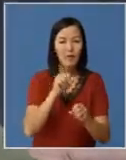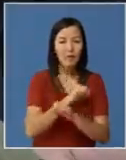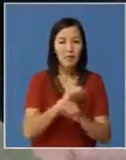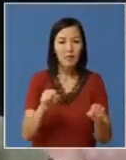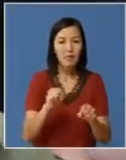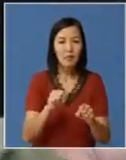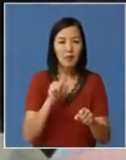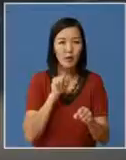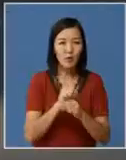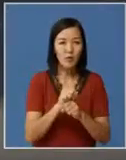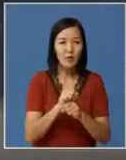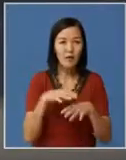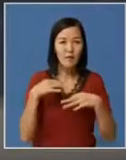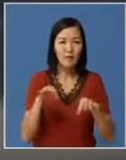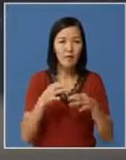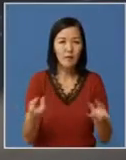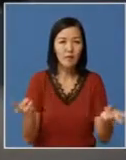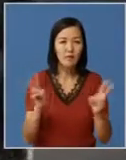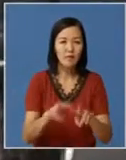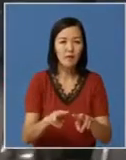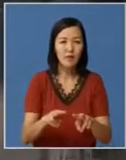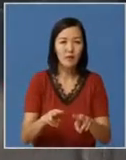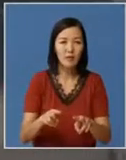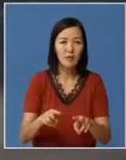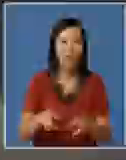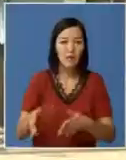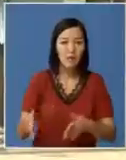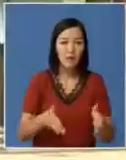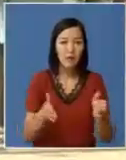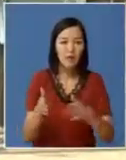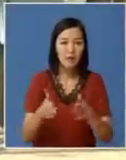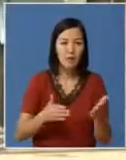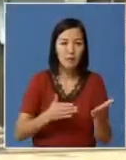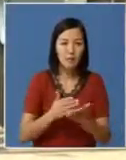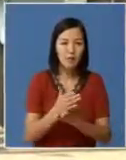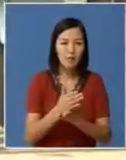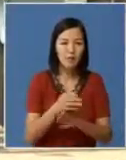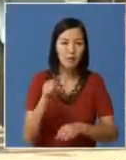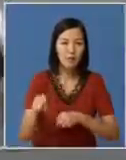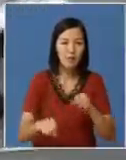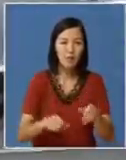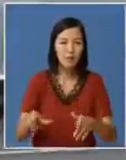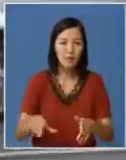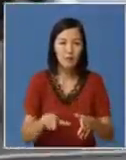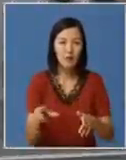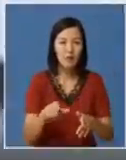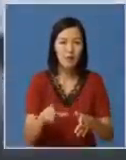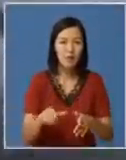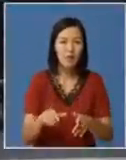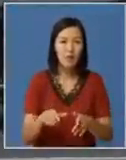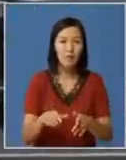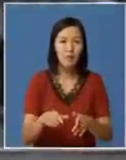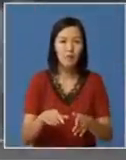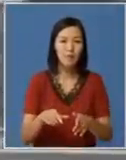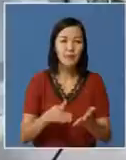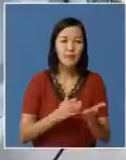свои транспортные средства на тротуарах, пешеходных переходах, велосипедных дорожках, а также прямо на проезжей части.